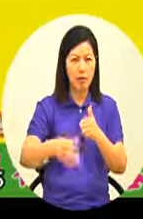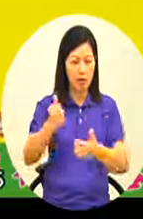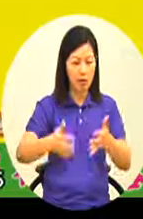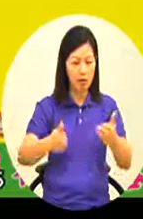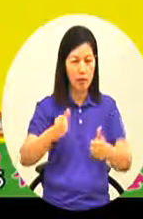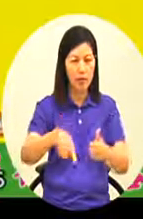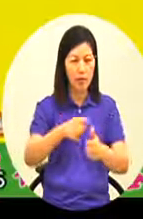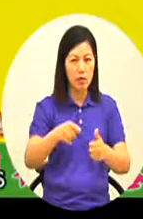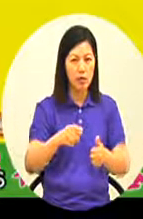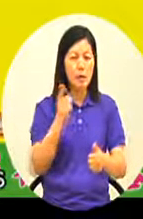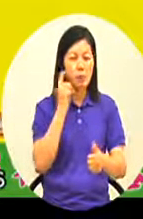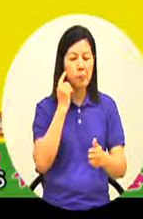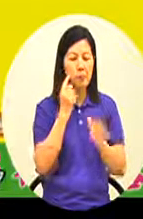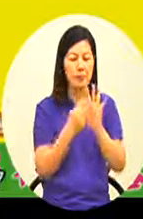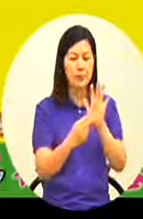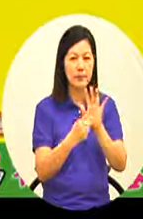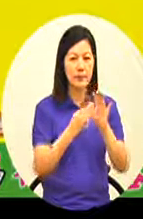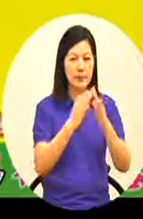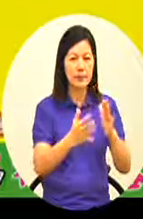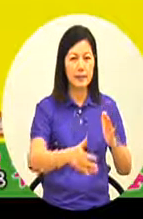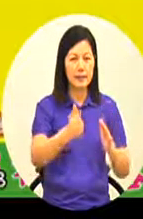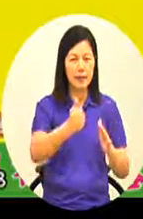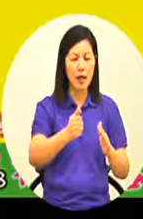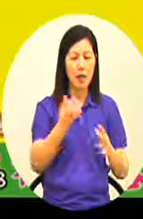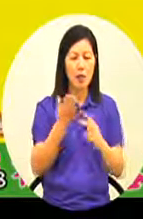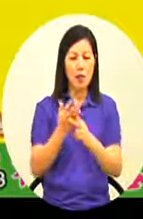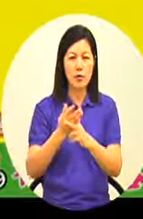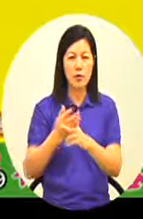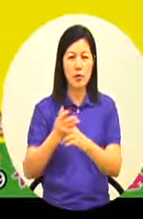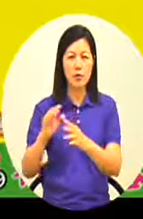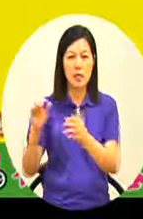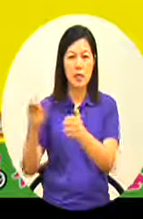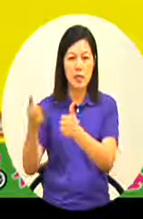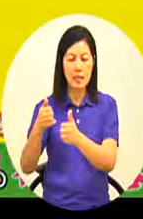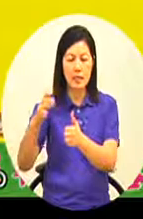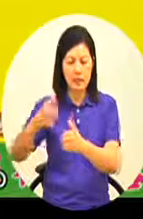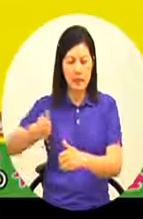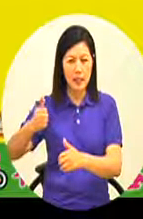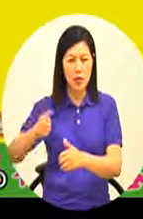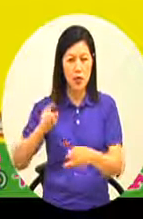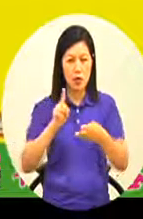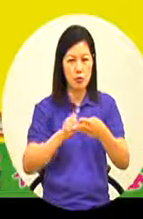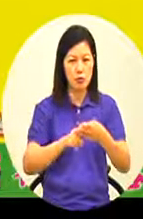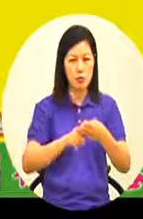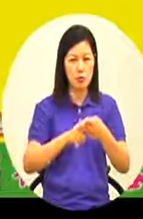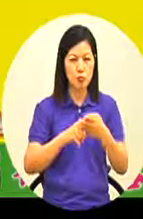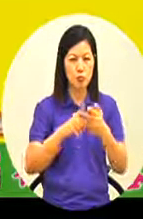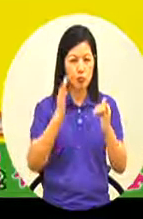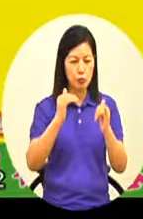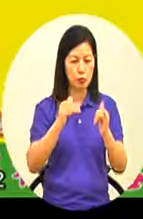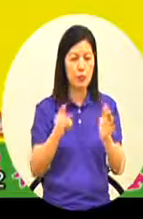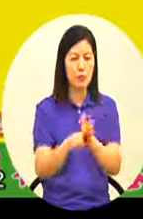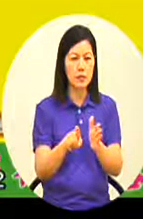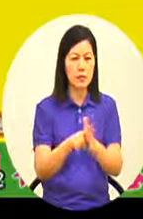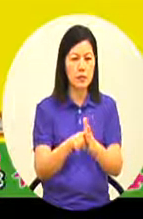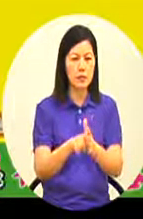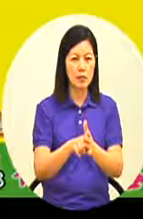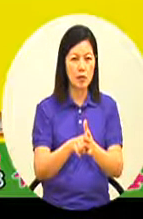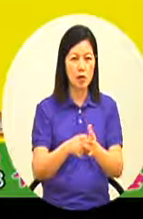咱市长哈，还是讲阮的里长也好，哈，伊在做主祭的时阵，伊在上